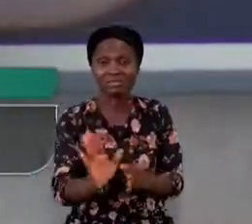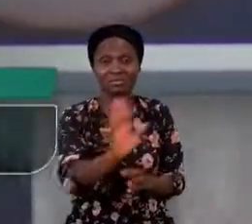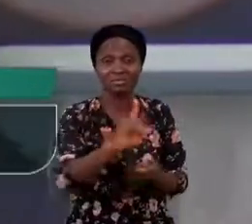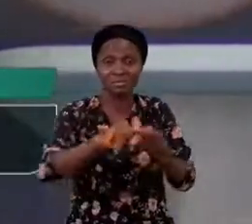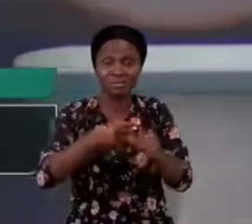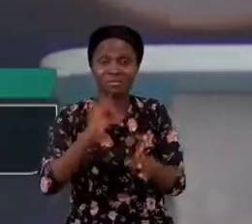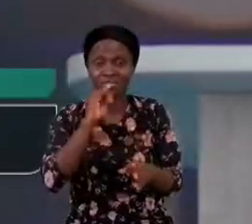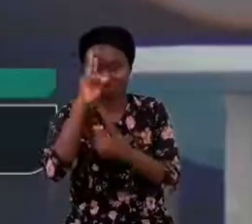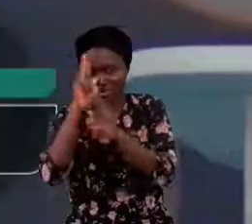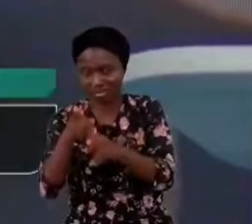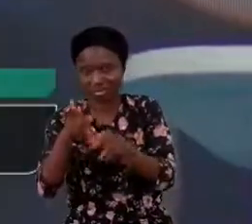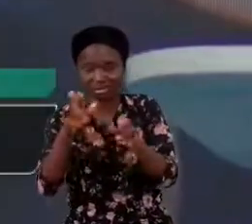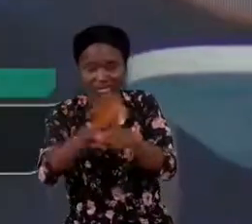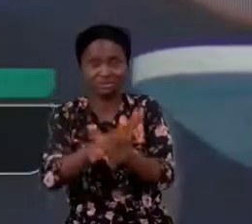toi.